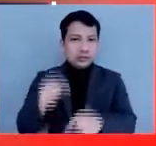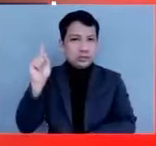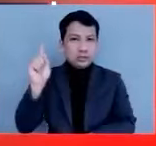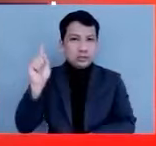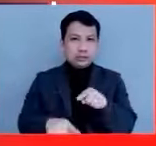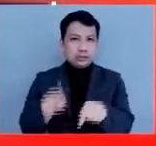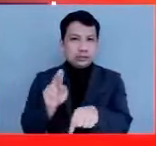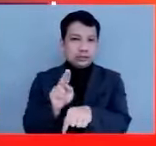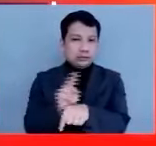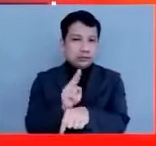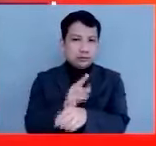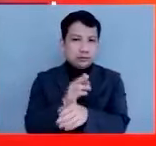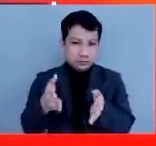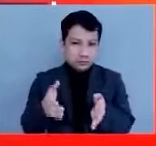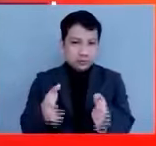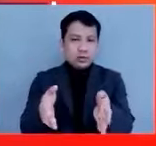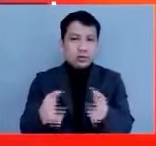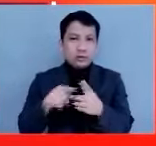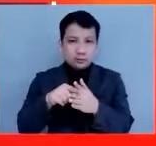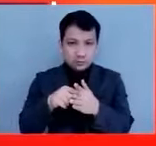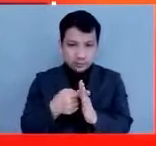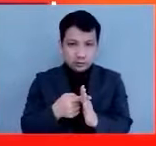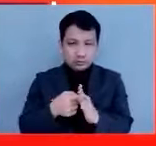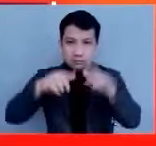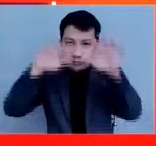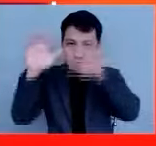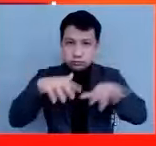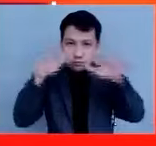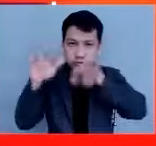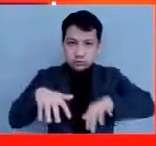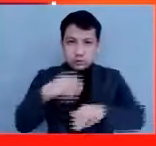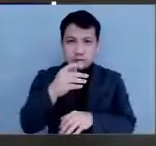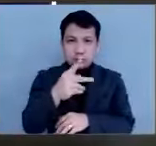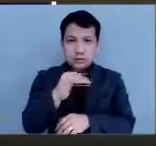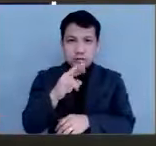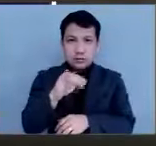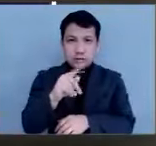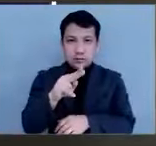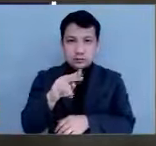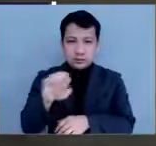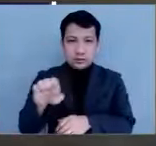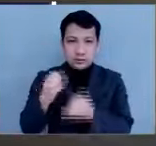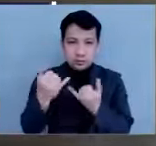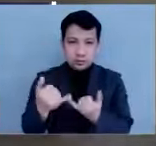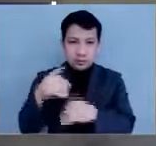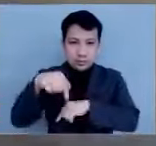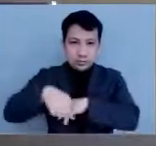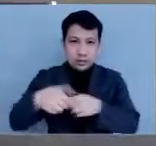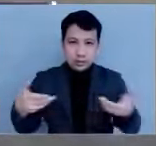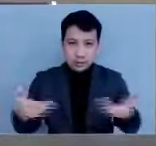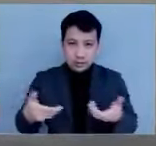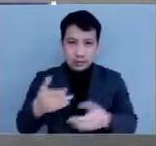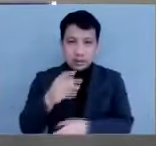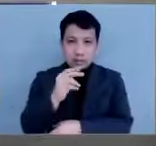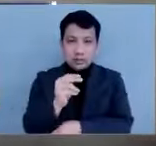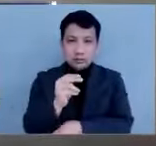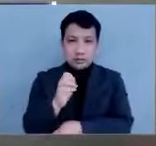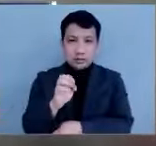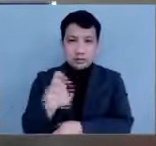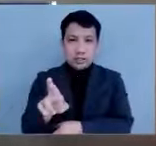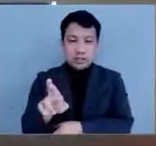madaanan. Nangyari yan sa kasagsagan ng pananalasa ng Bagyong Christine. Ngayong gabi naman dito sa Metro Manila, binaha ang